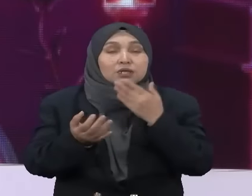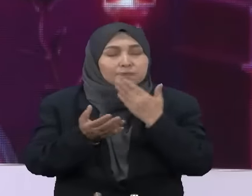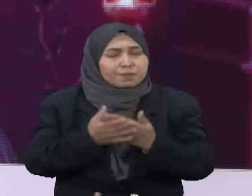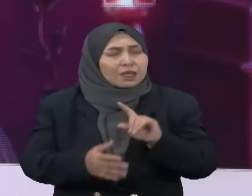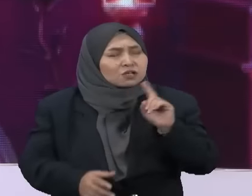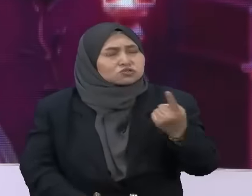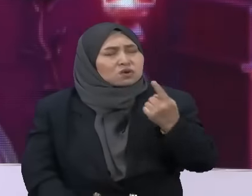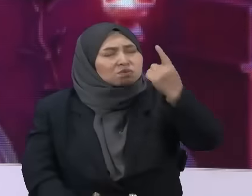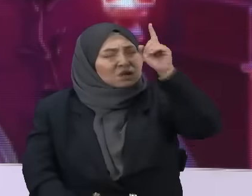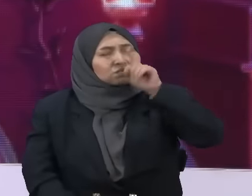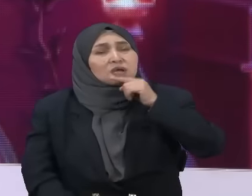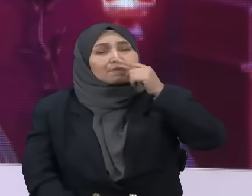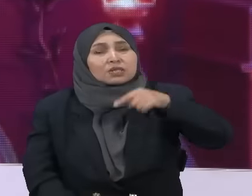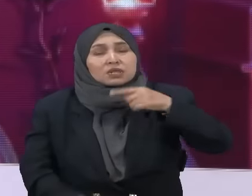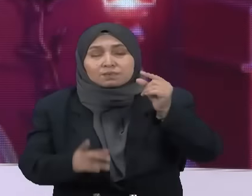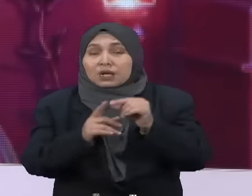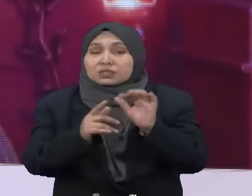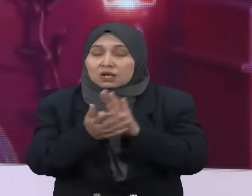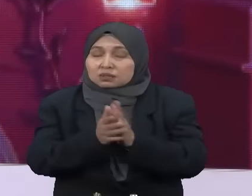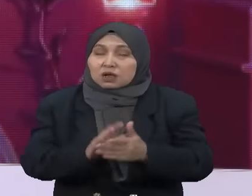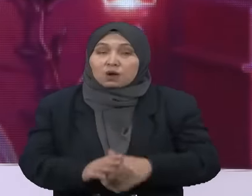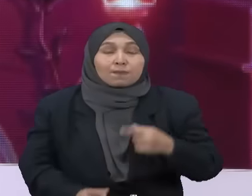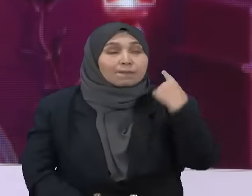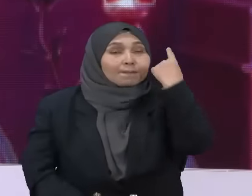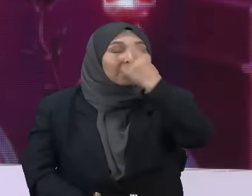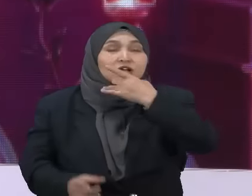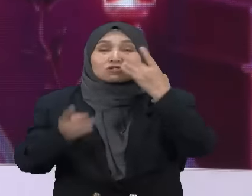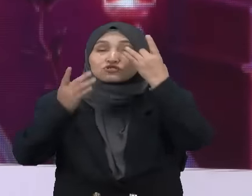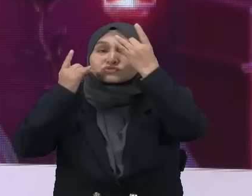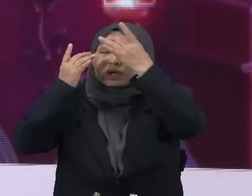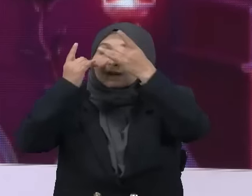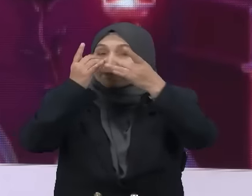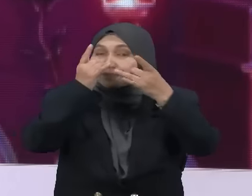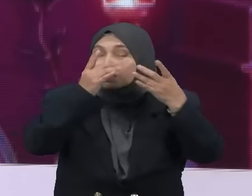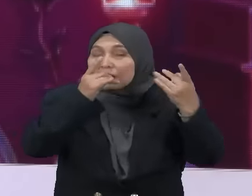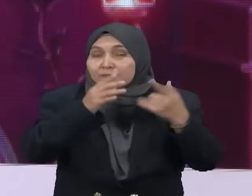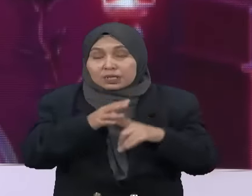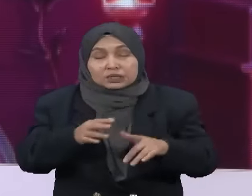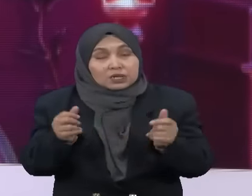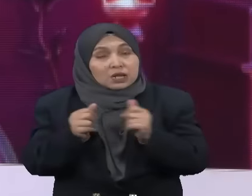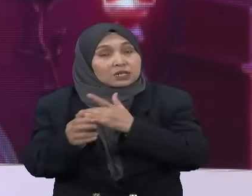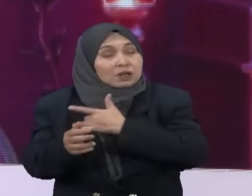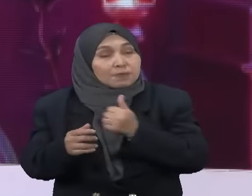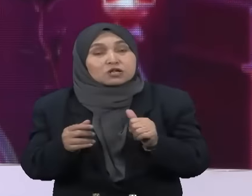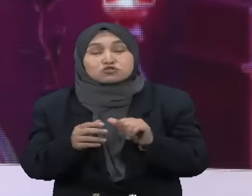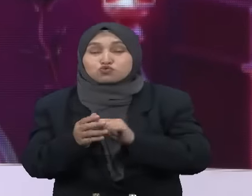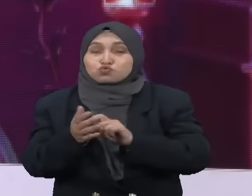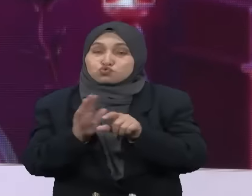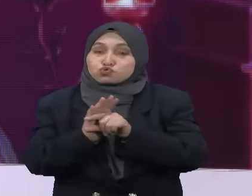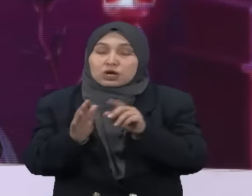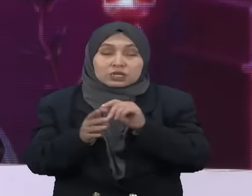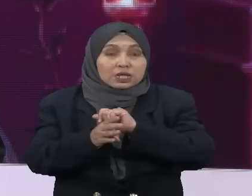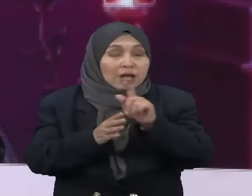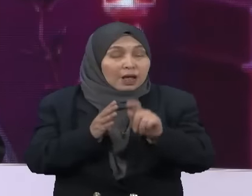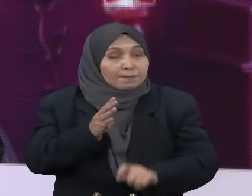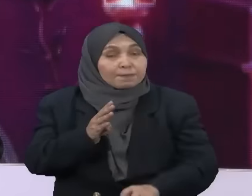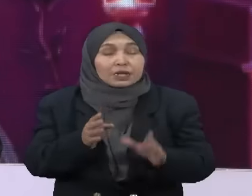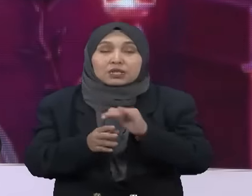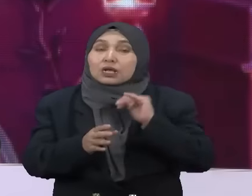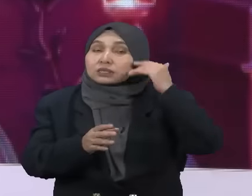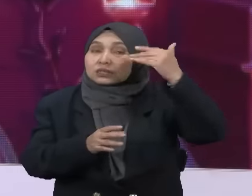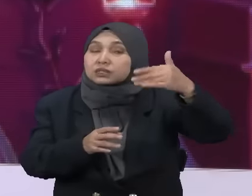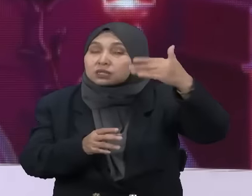illallah. Dan jadikanlah kami orang-orang yang wajah berseri-seri sebagaimana yang firman-Mu dalam surah Al-Qiyamah pada hari kiamat nanti, ya Allah.